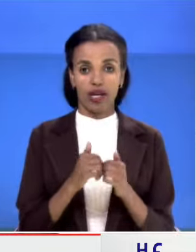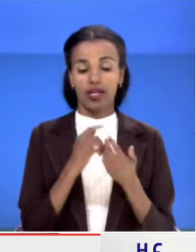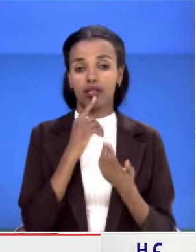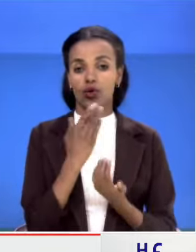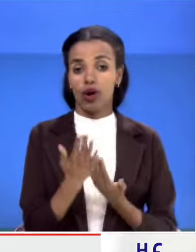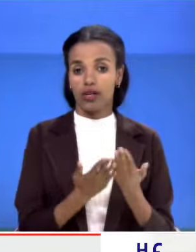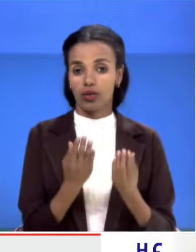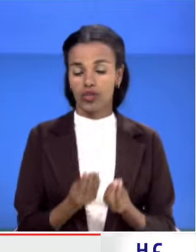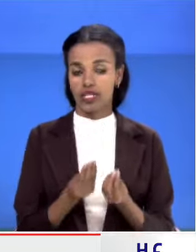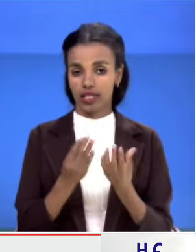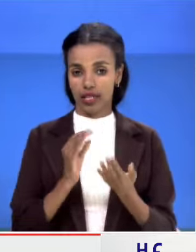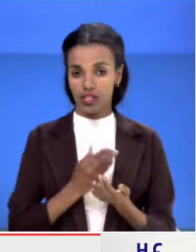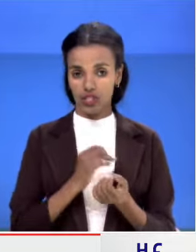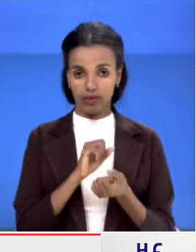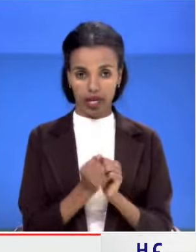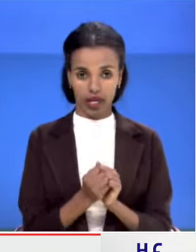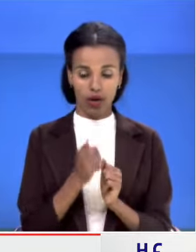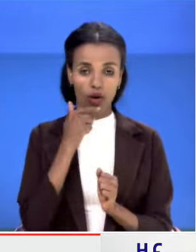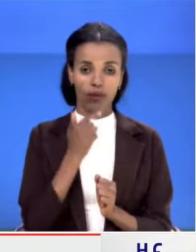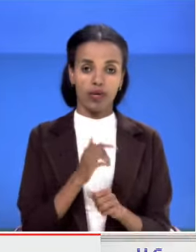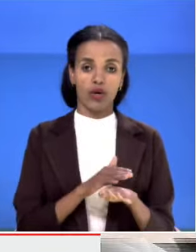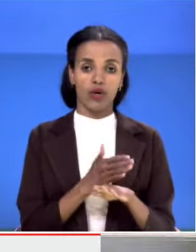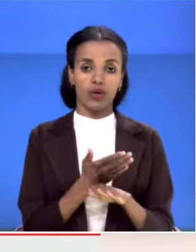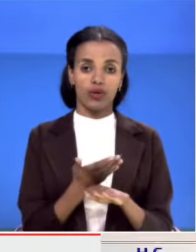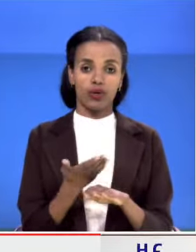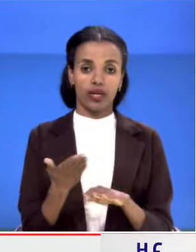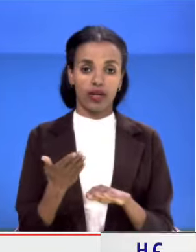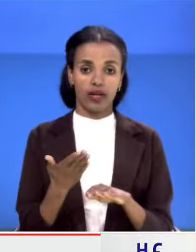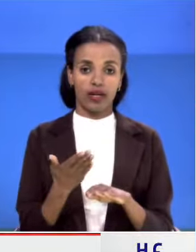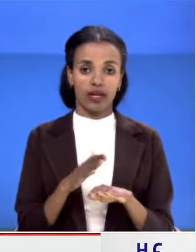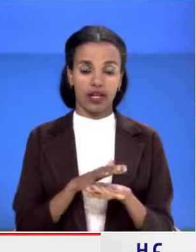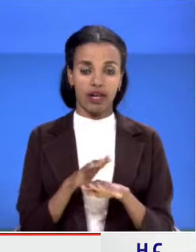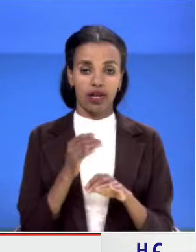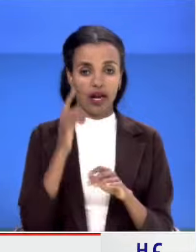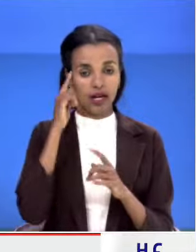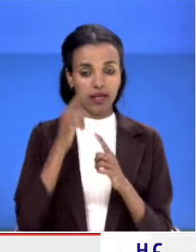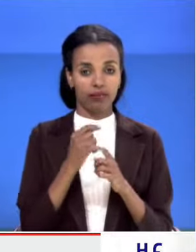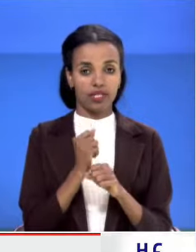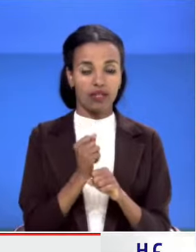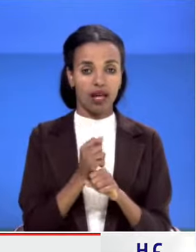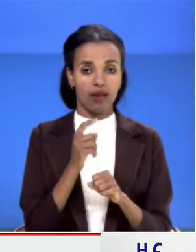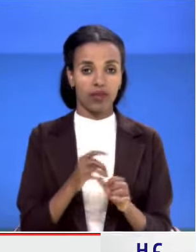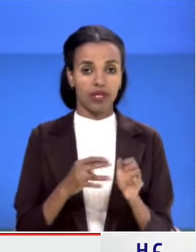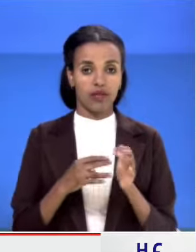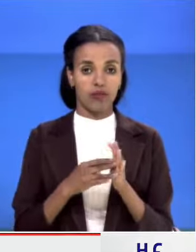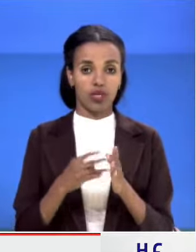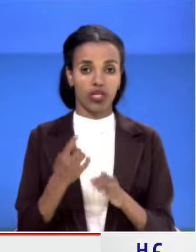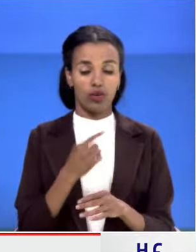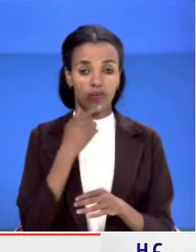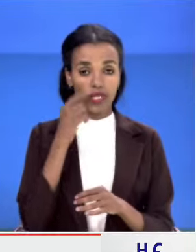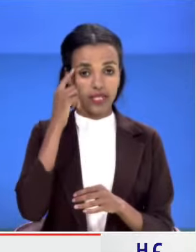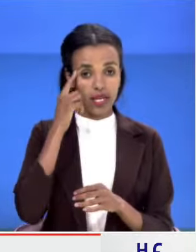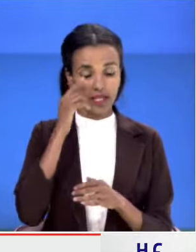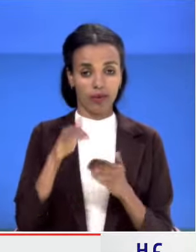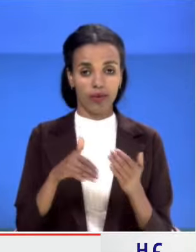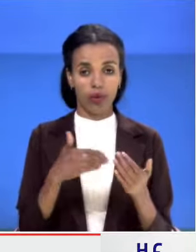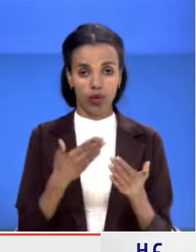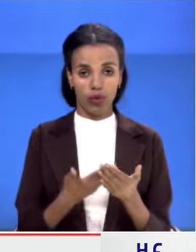አገልግሎት አሰጣጣችንን የምንቀይረው የሚለው ነገር ላይ በደንብ አቅደን መስራት አለብን። ሞዴል እንሁን ብለን ስላሰብ በሁሉም